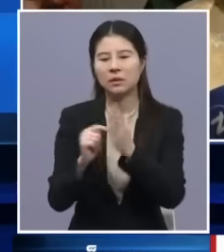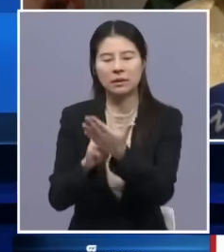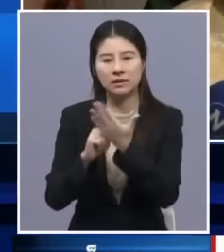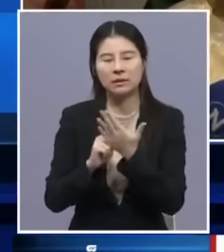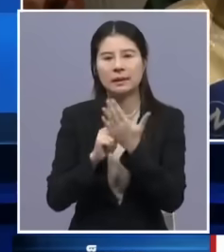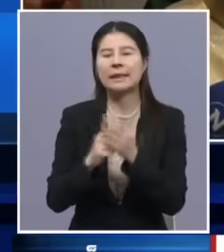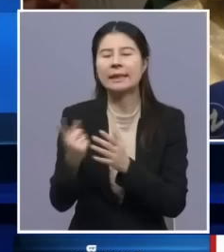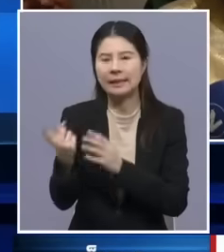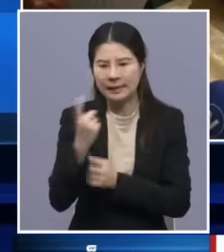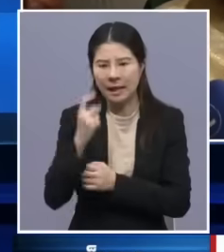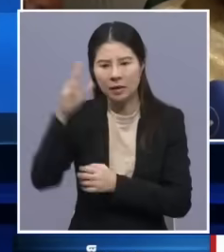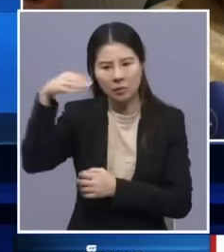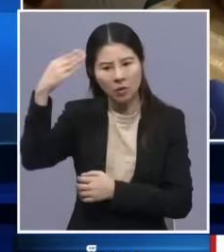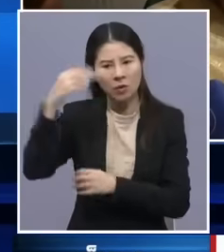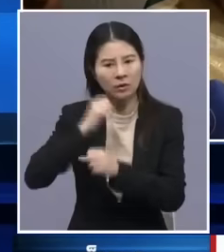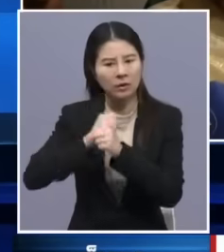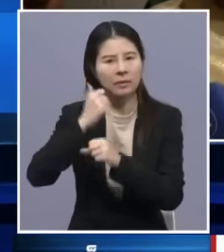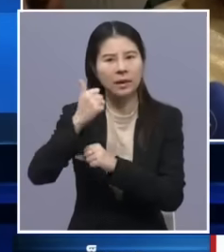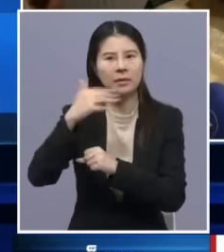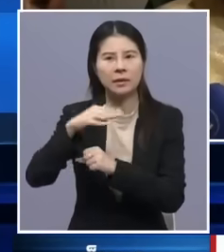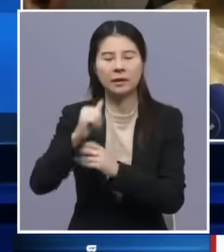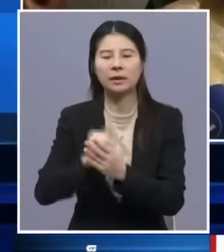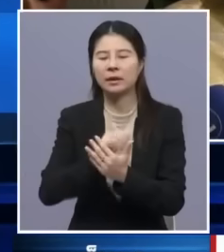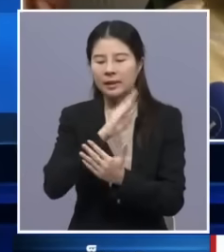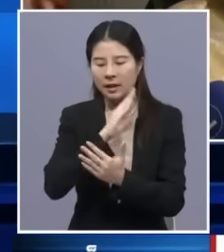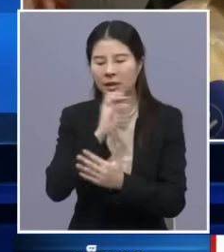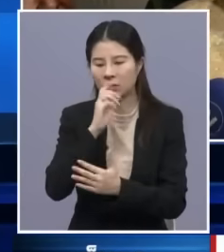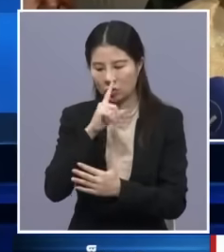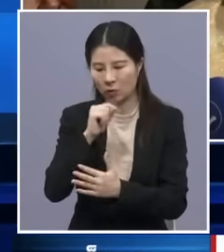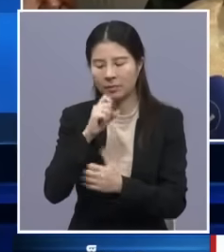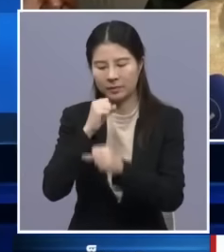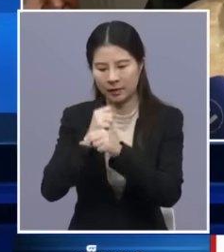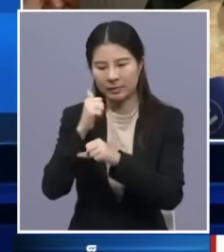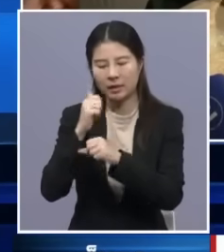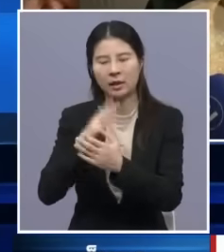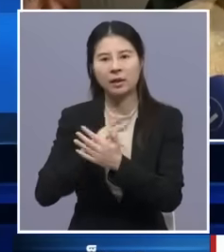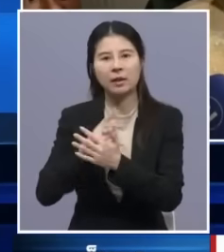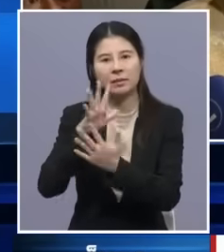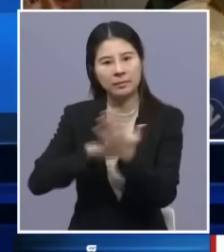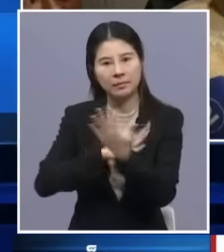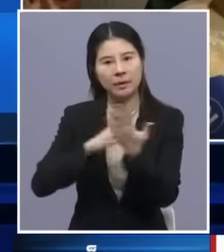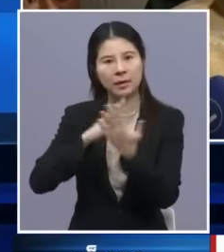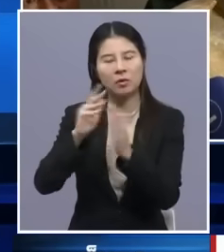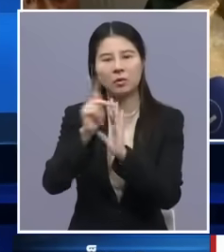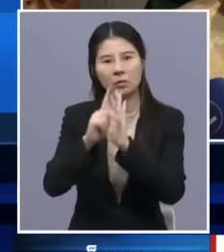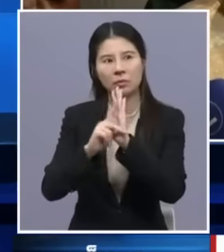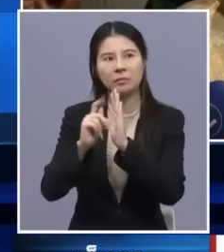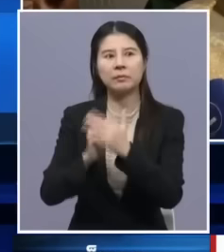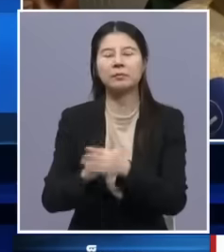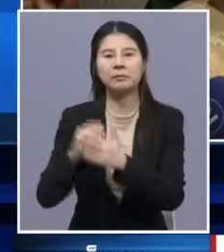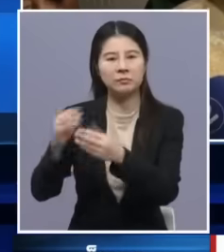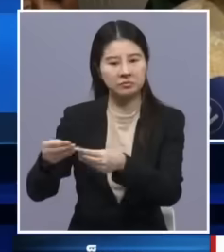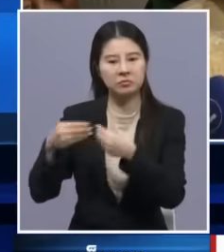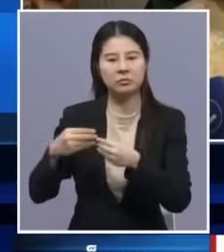ส่งคำถามไปก่อนว่าทำได้ไหมถ้าเขาบอกทำได้ค่อยส่งร่างกฎหมายไปเพราะถ้าทำเช่นนี้ก็จะตรวจสอบได้เฉพาะว่าร่างกฎหม